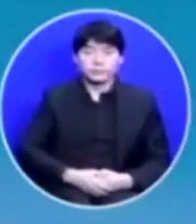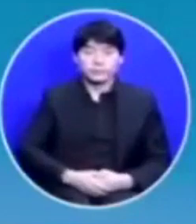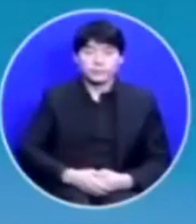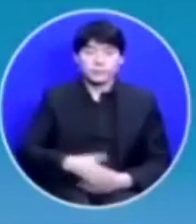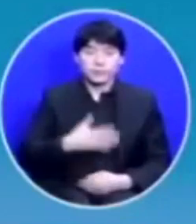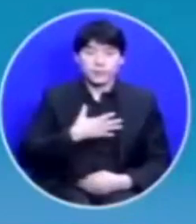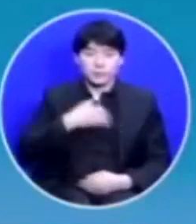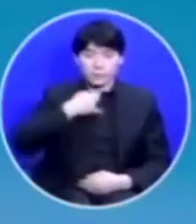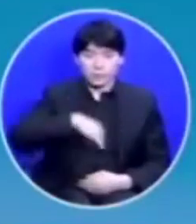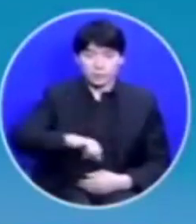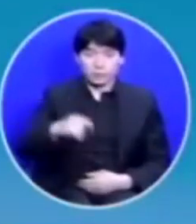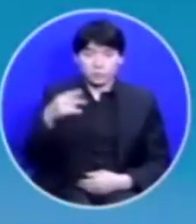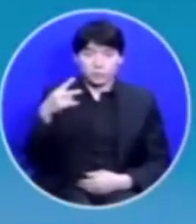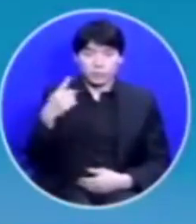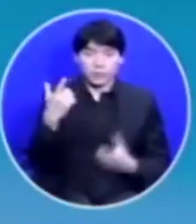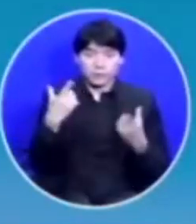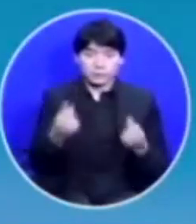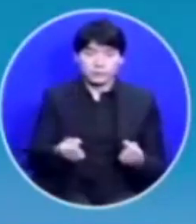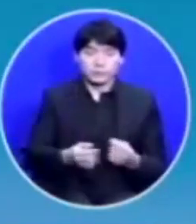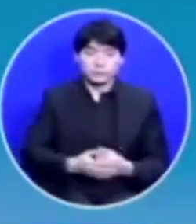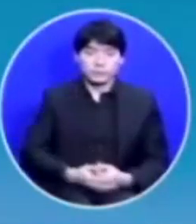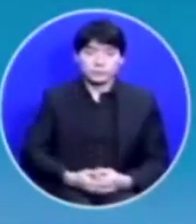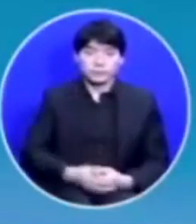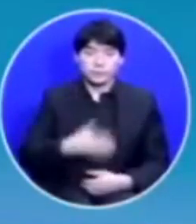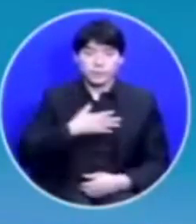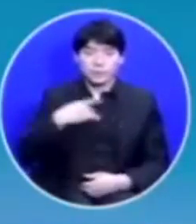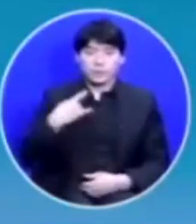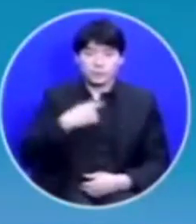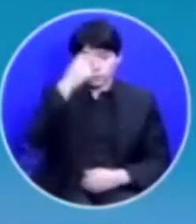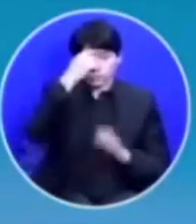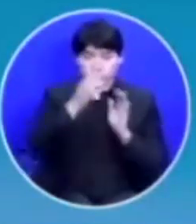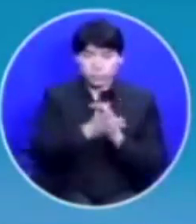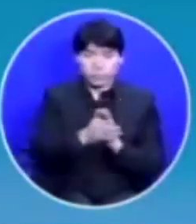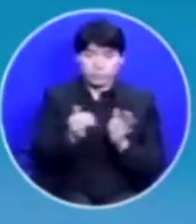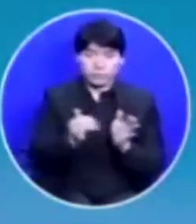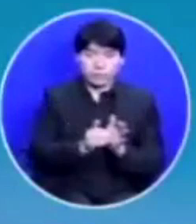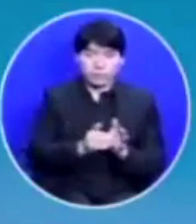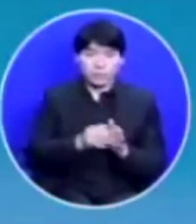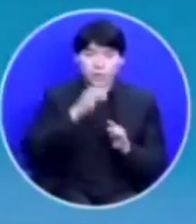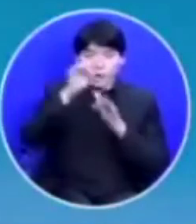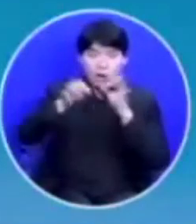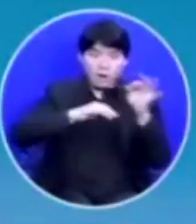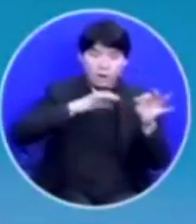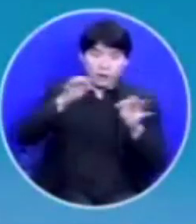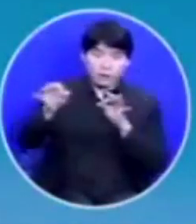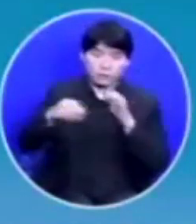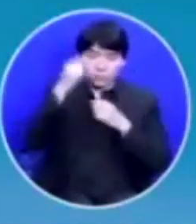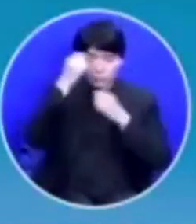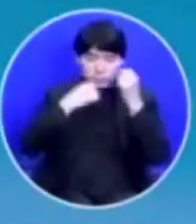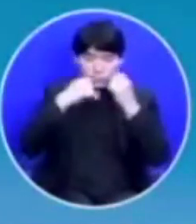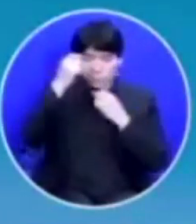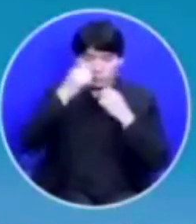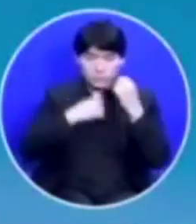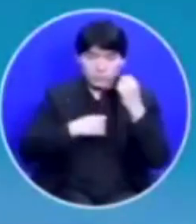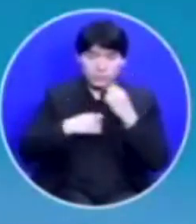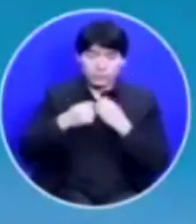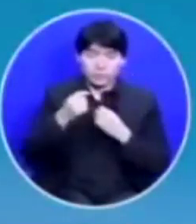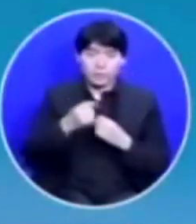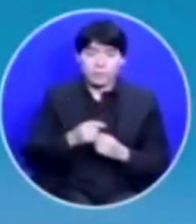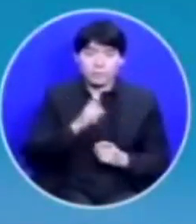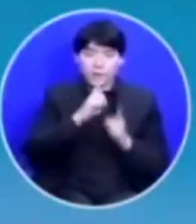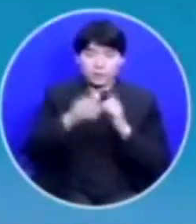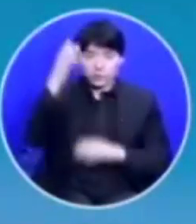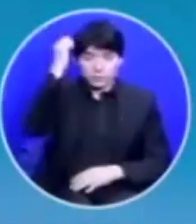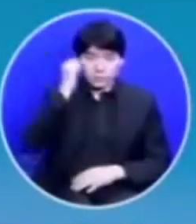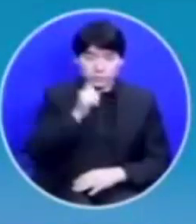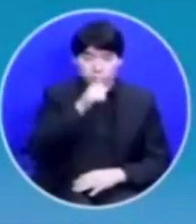저희 딸도 한번은 저에게 기도 해 주었더니 초기 소리지르면서 저에게 울면서 했던 말이 지금도 기억이